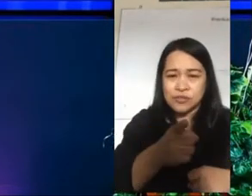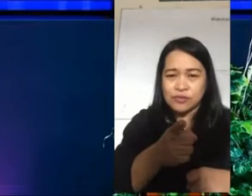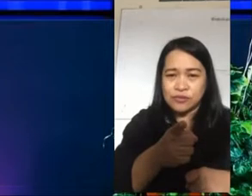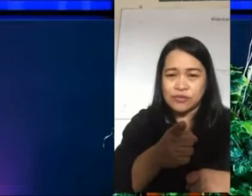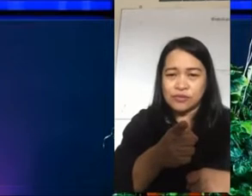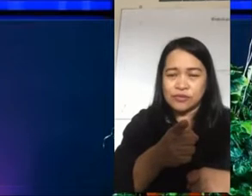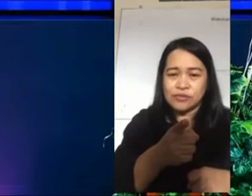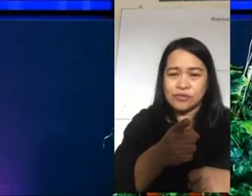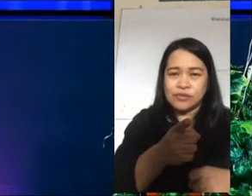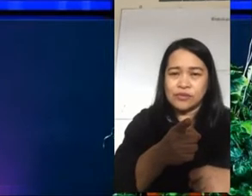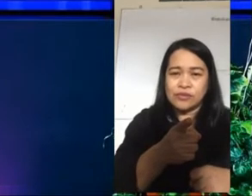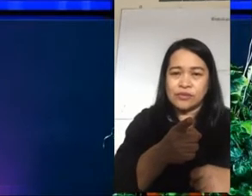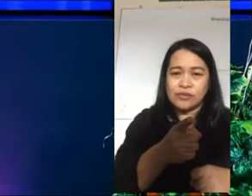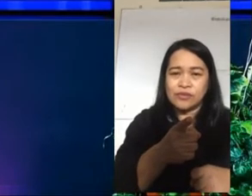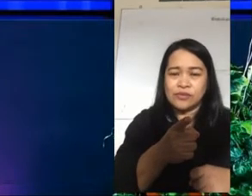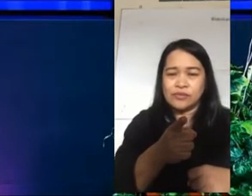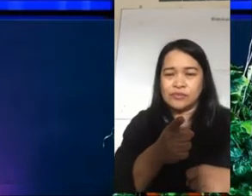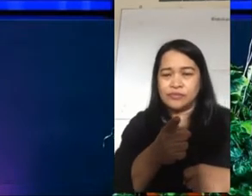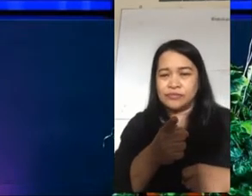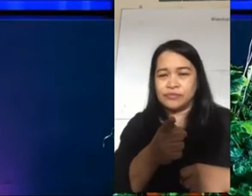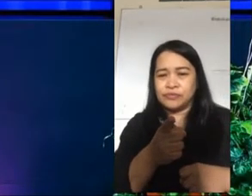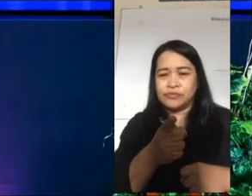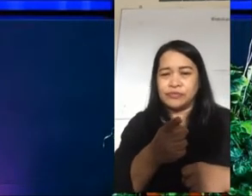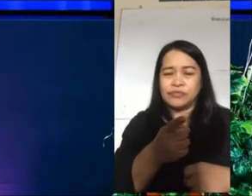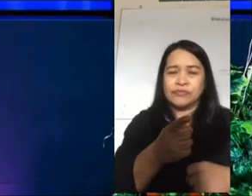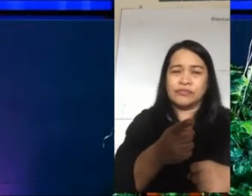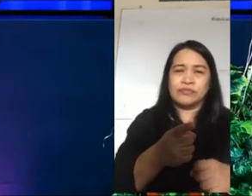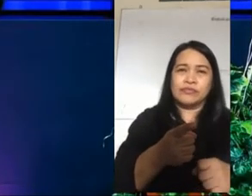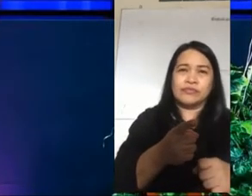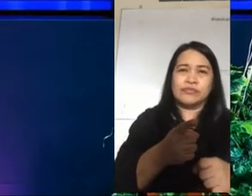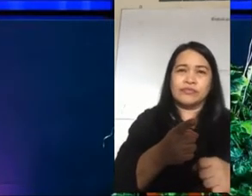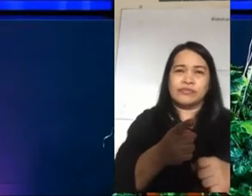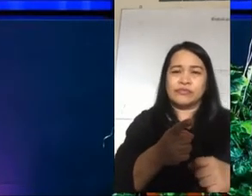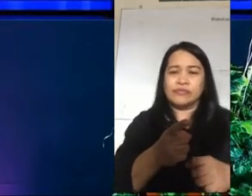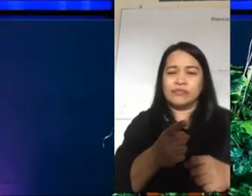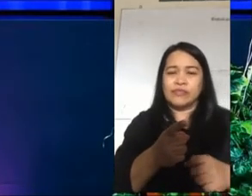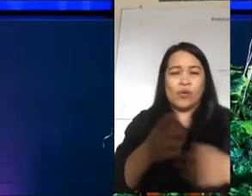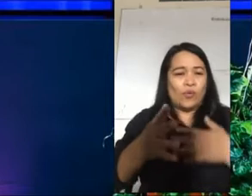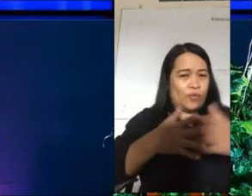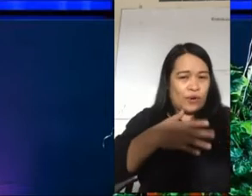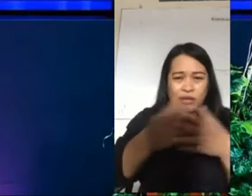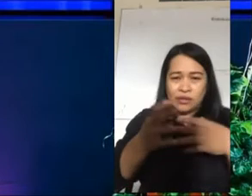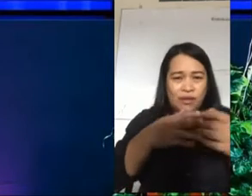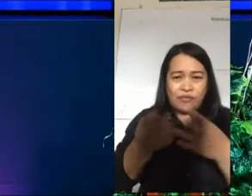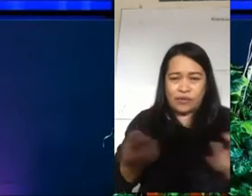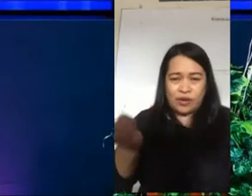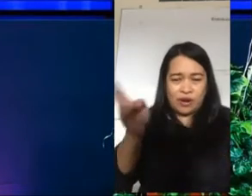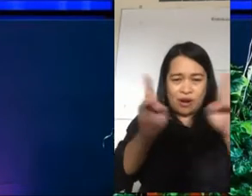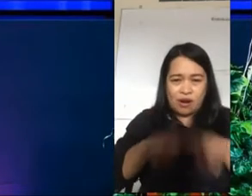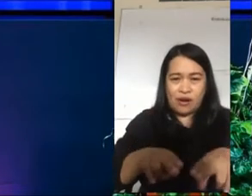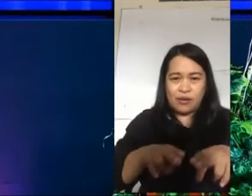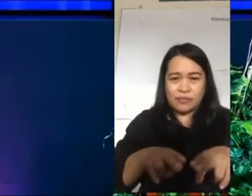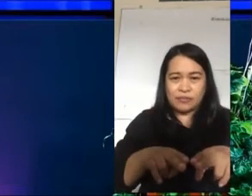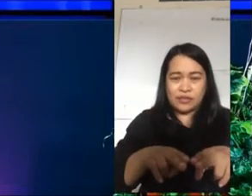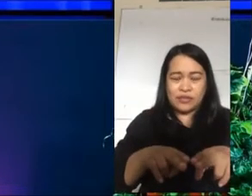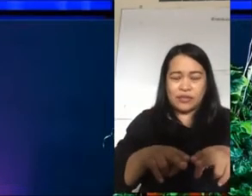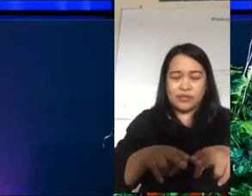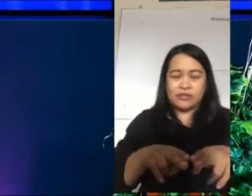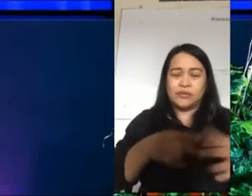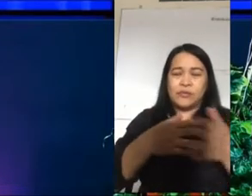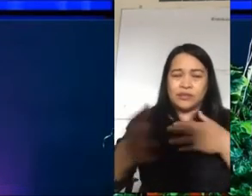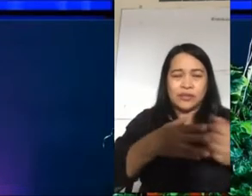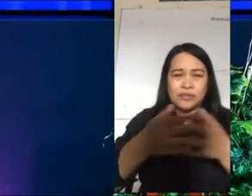sa katotohanan na ito, i-flip upside down man tayo ng napakaraming problema, we